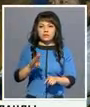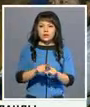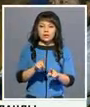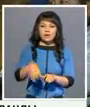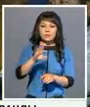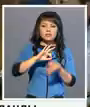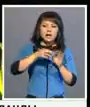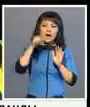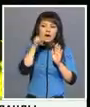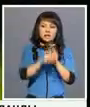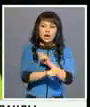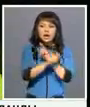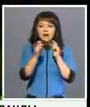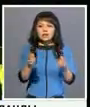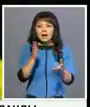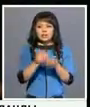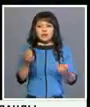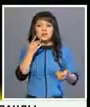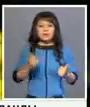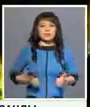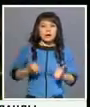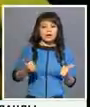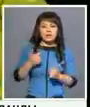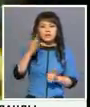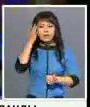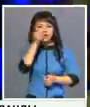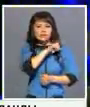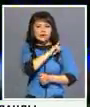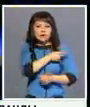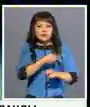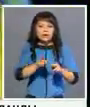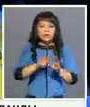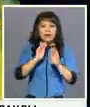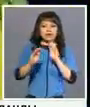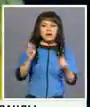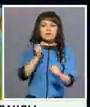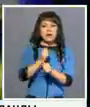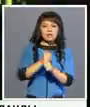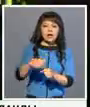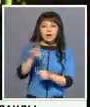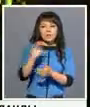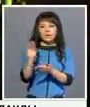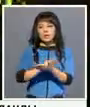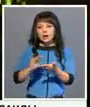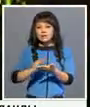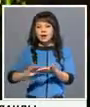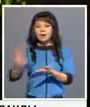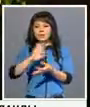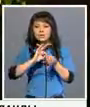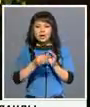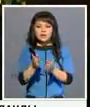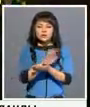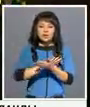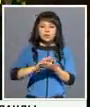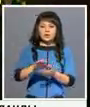шығармасының құпия қырларын ашуға барынша талаптанғанын айтады. Қойылым адамдық пен адалдыққа саятын олқылықтың орнын толтырып, таза да